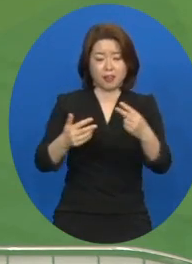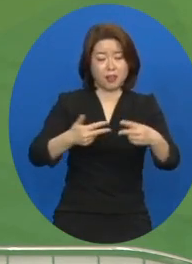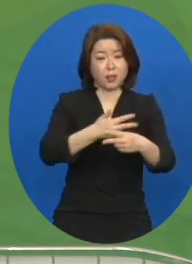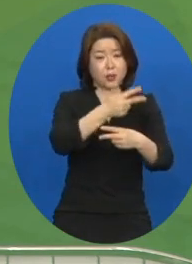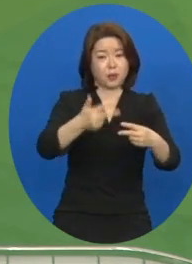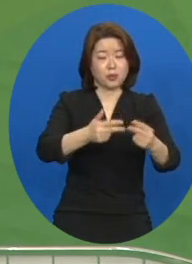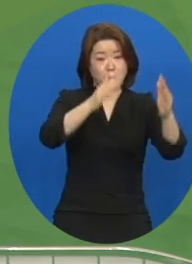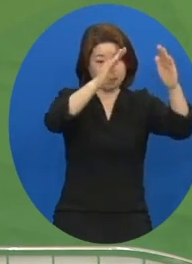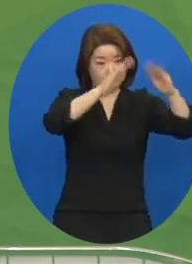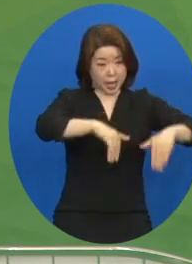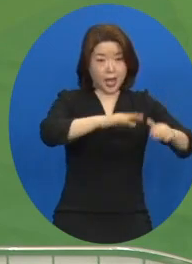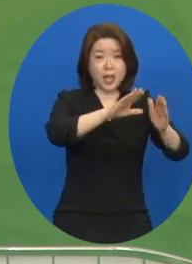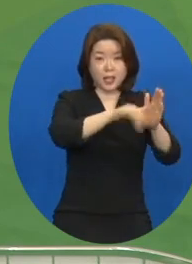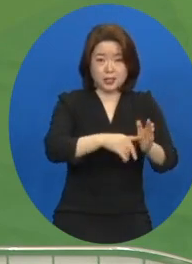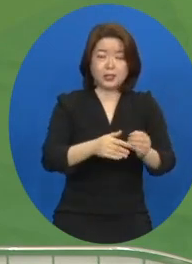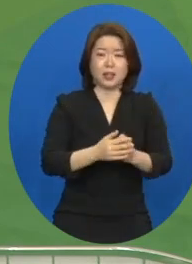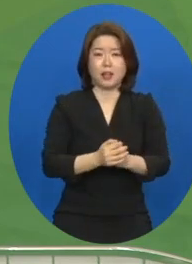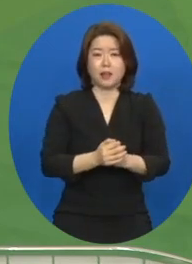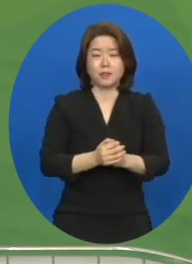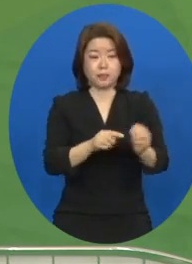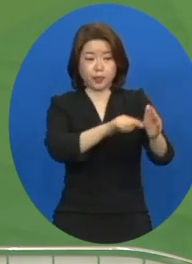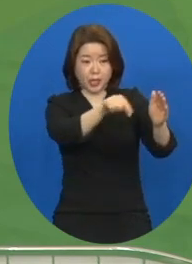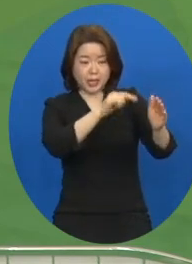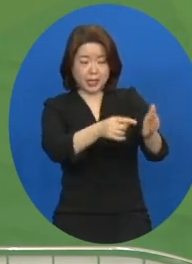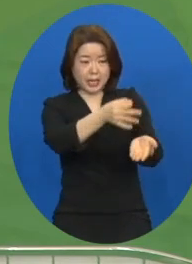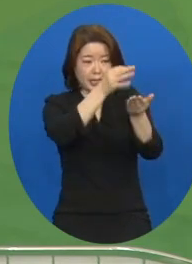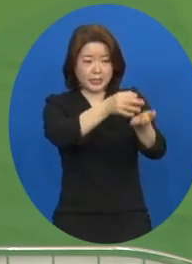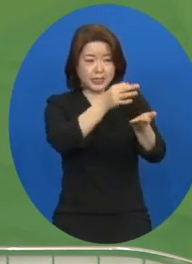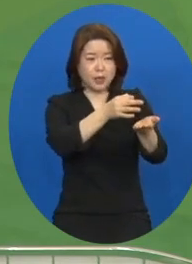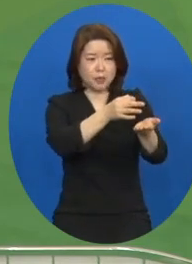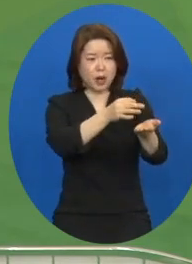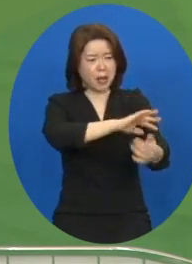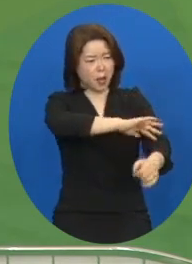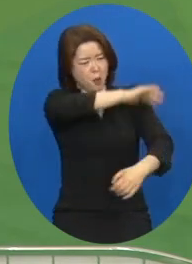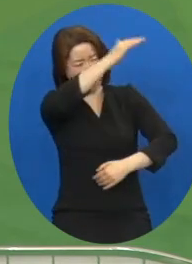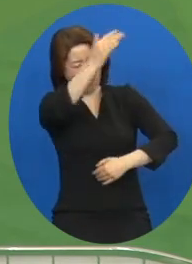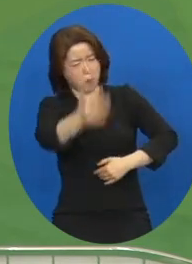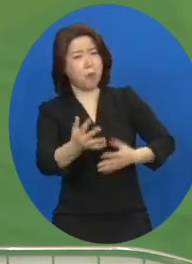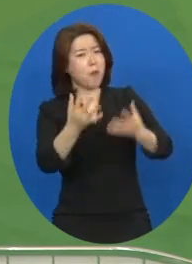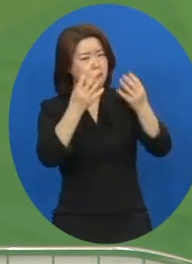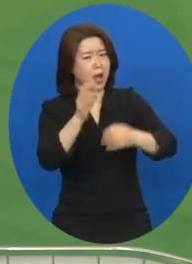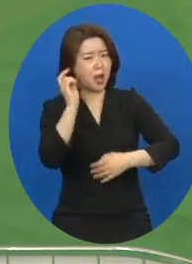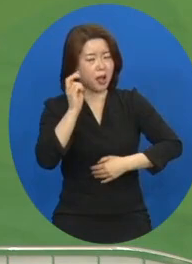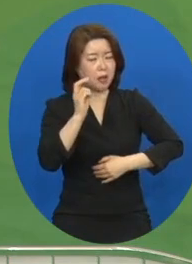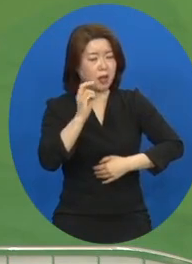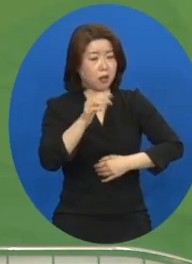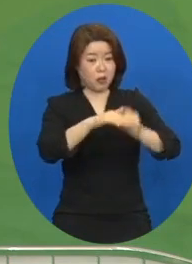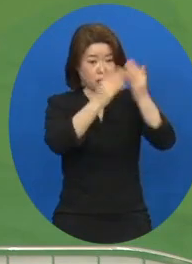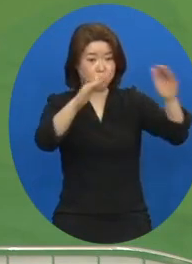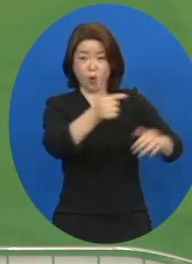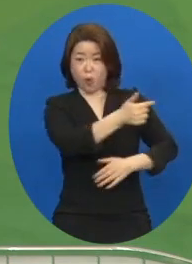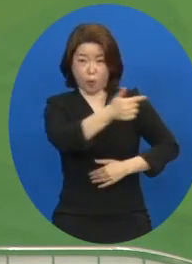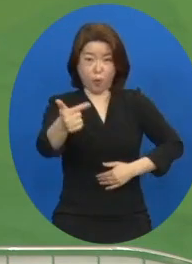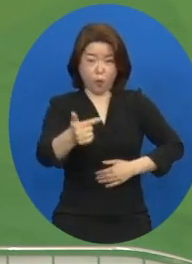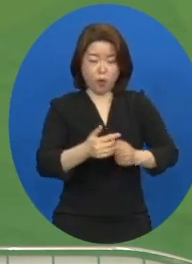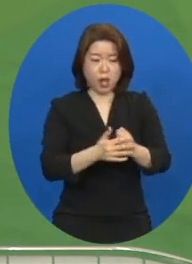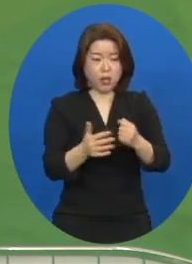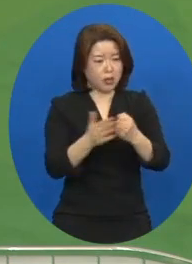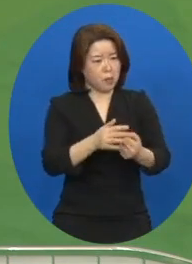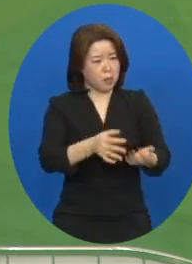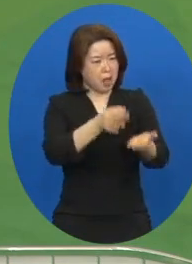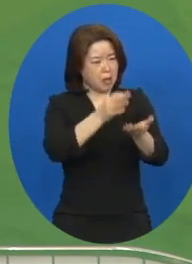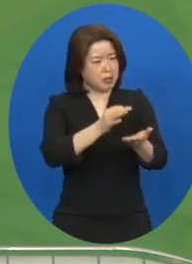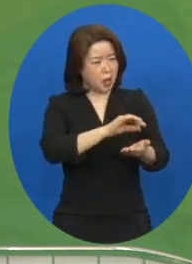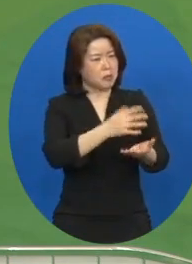때 여리고성의 재물들이 얼마나 많았겠습니까? 그 큰 성에. 그런데 그